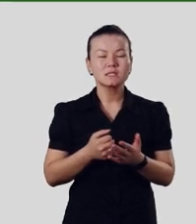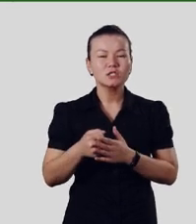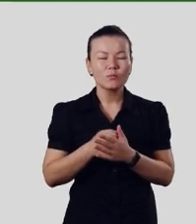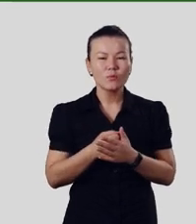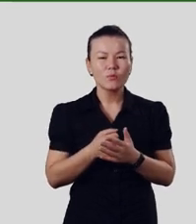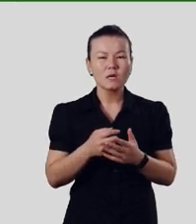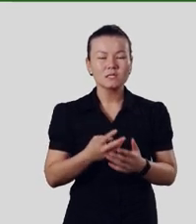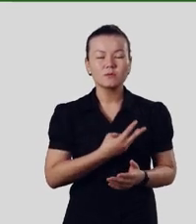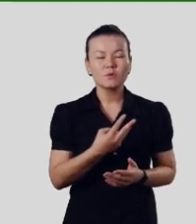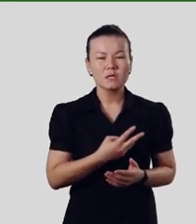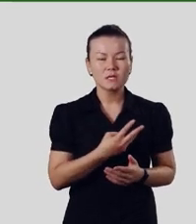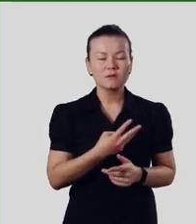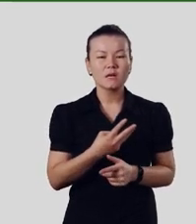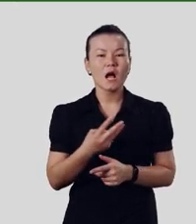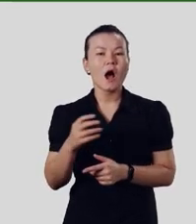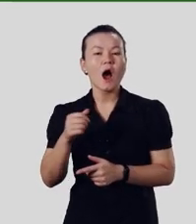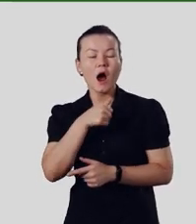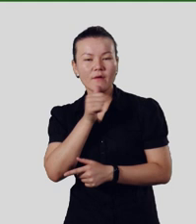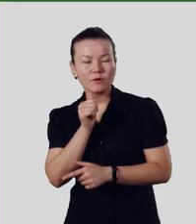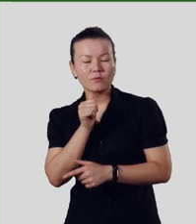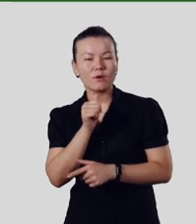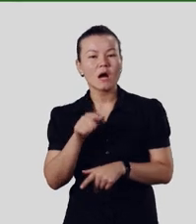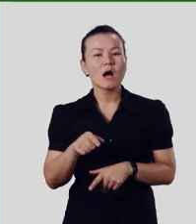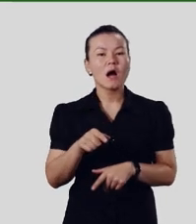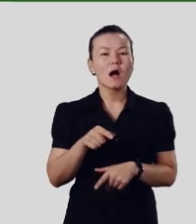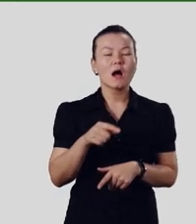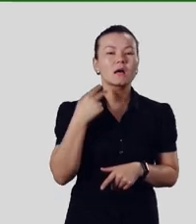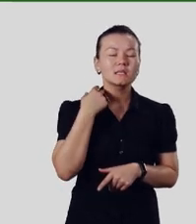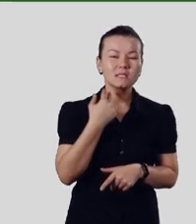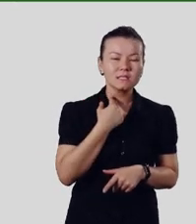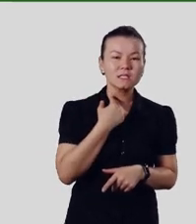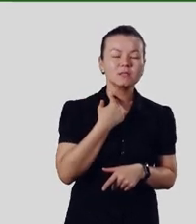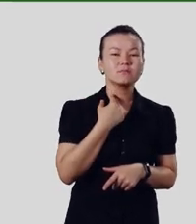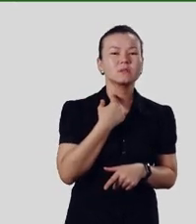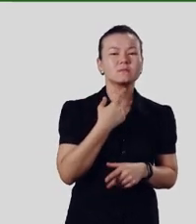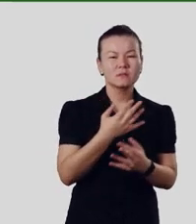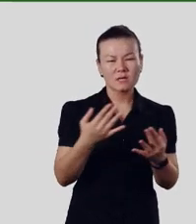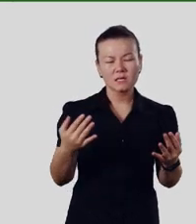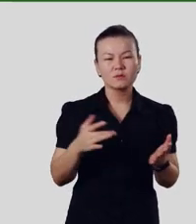Африки английскими, французскими и немецкими путешественниками.